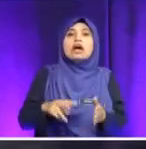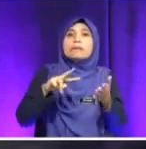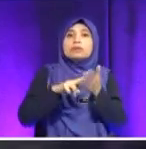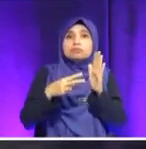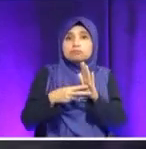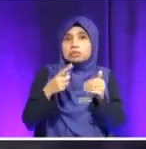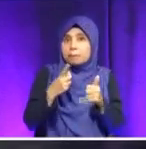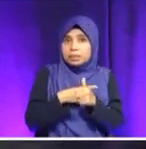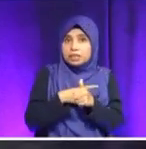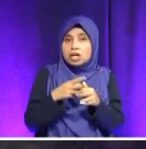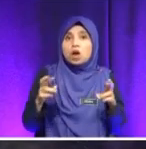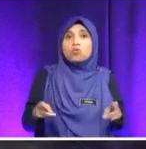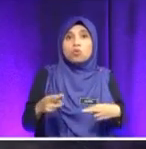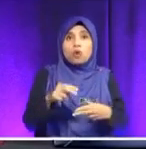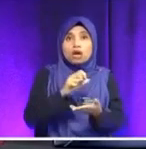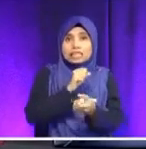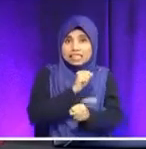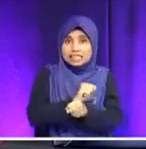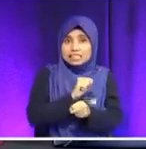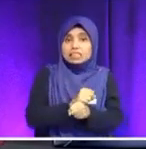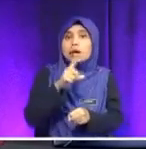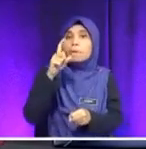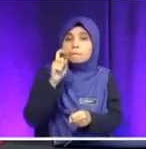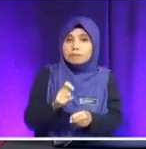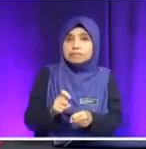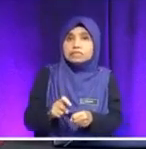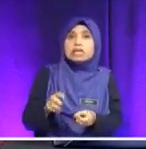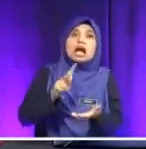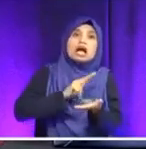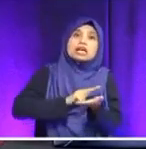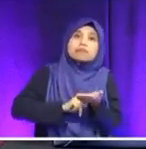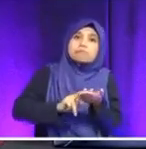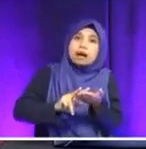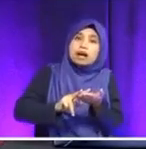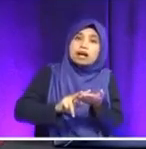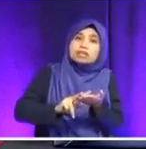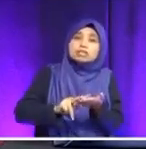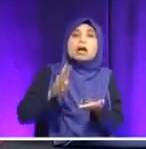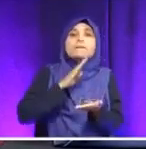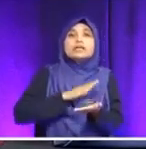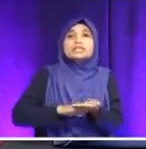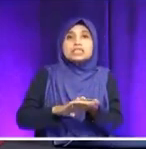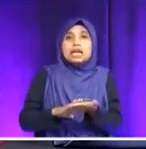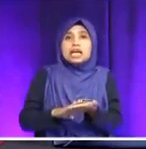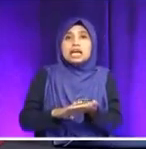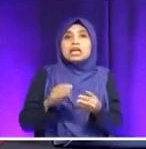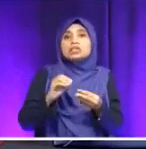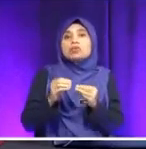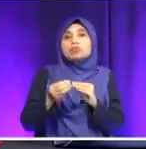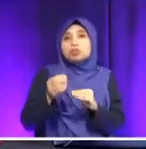pertama sekali, ruang kerja kita mesti berada dalam keadaan yang kemas, mesti berada dalam keadaan yang bersih. Kemudian yang